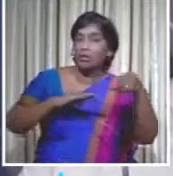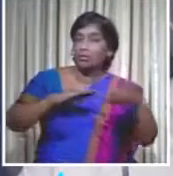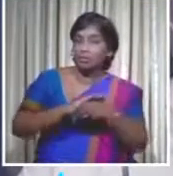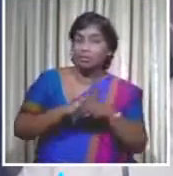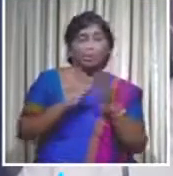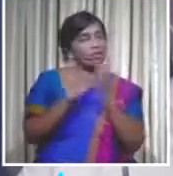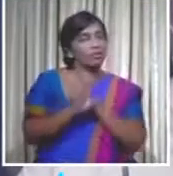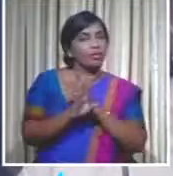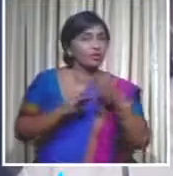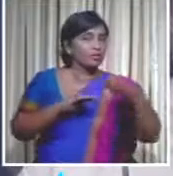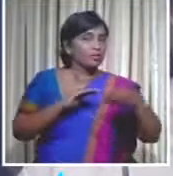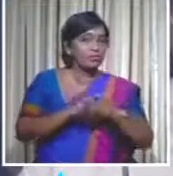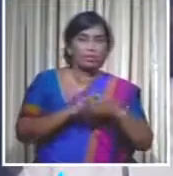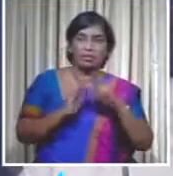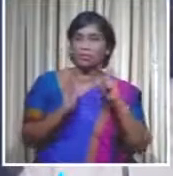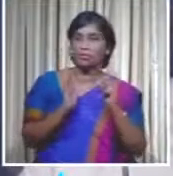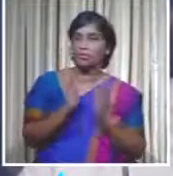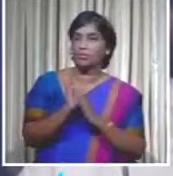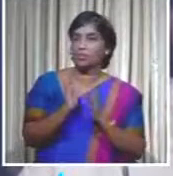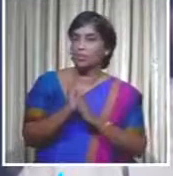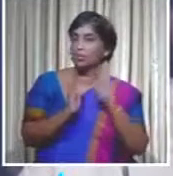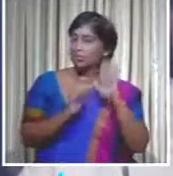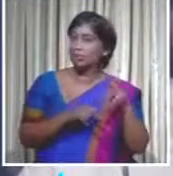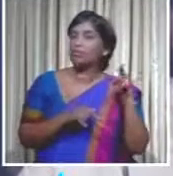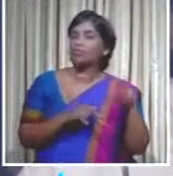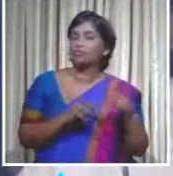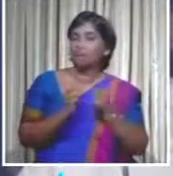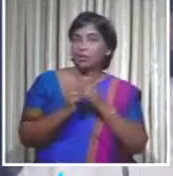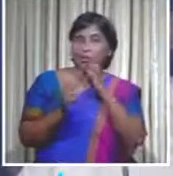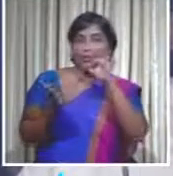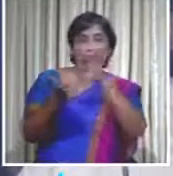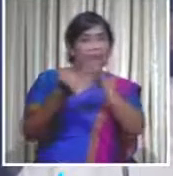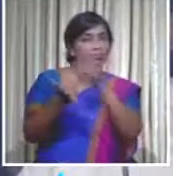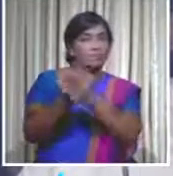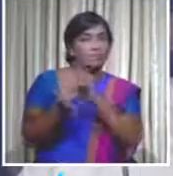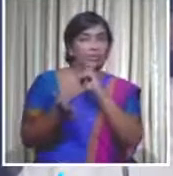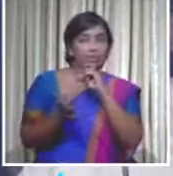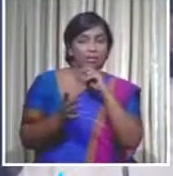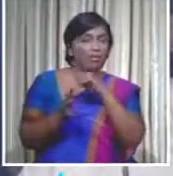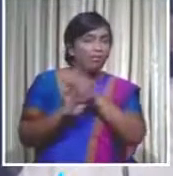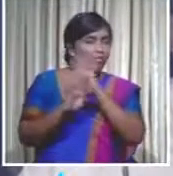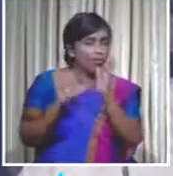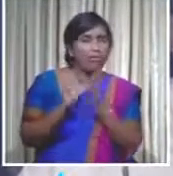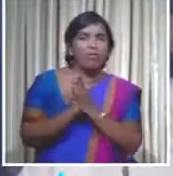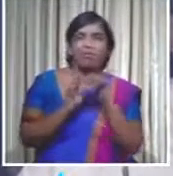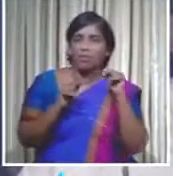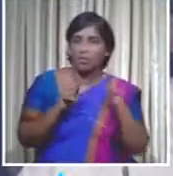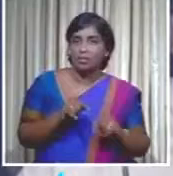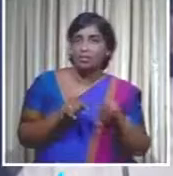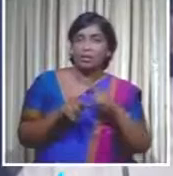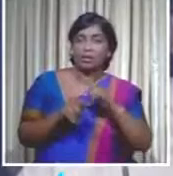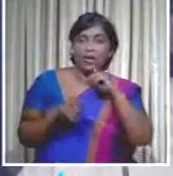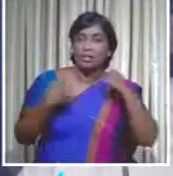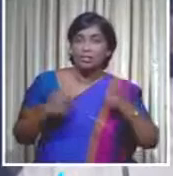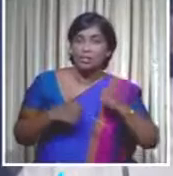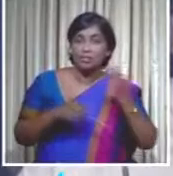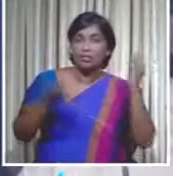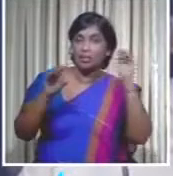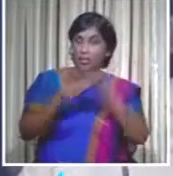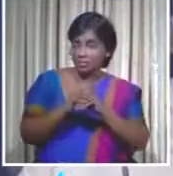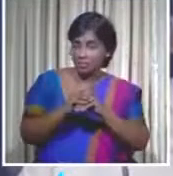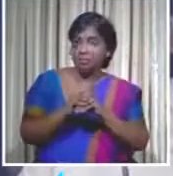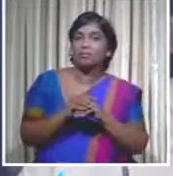हिटपु अल्लस दूषण कोमिसम विसेन पवरपु नडु दे नडु सियल्लम मेतुमे सभापति उनाट